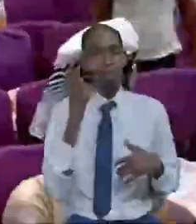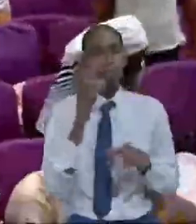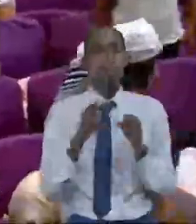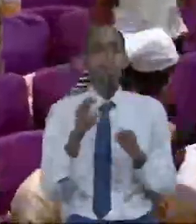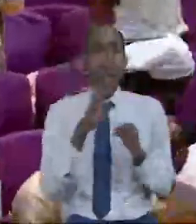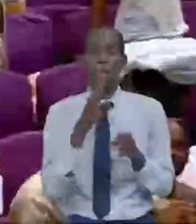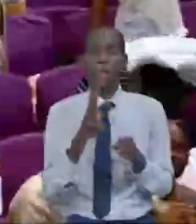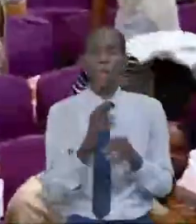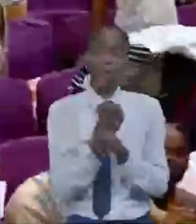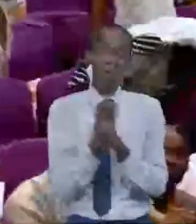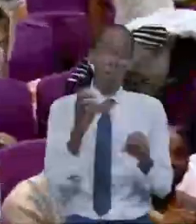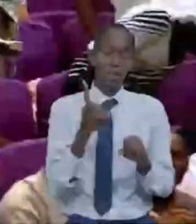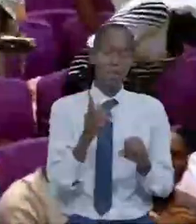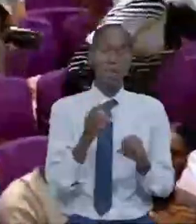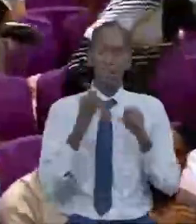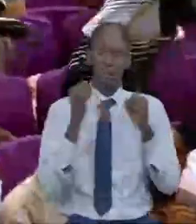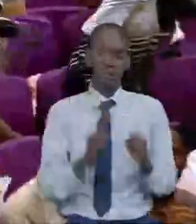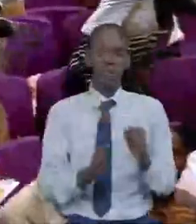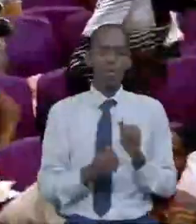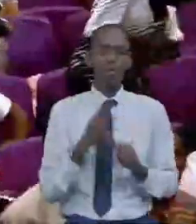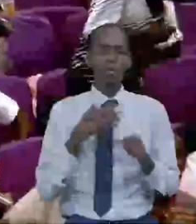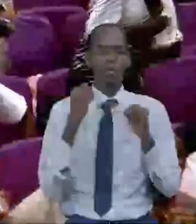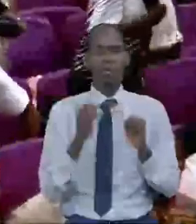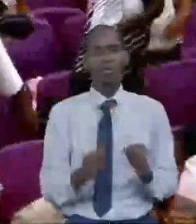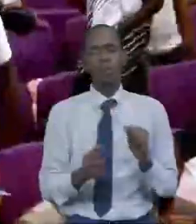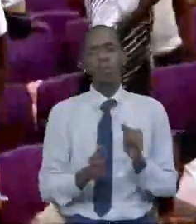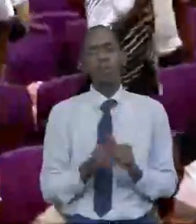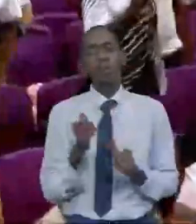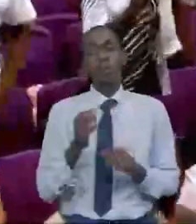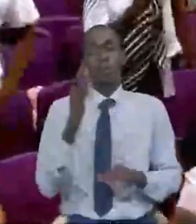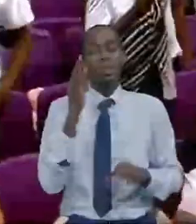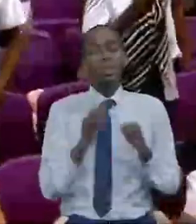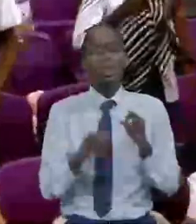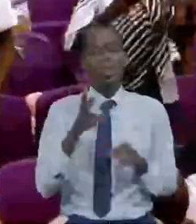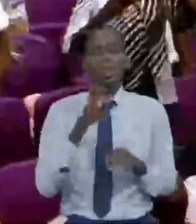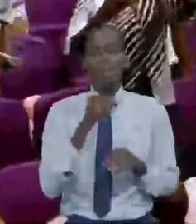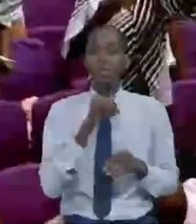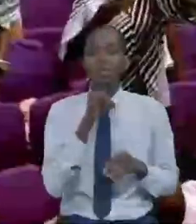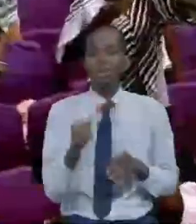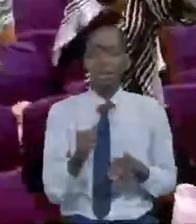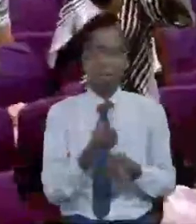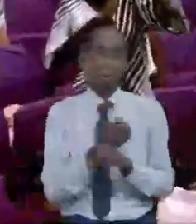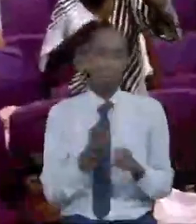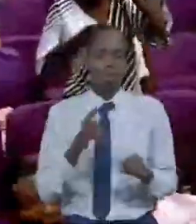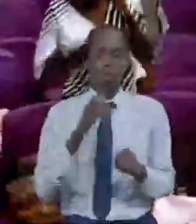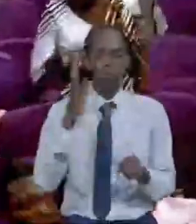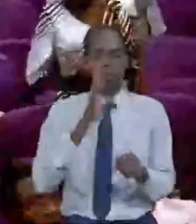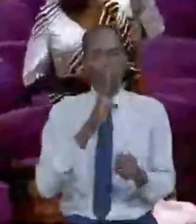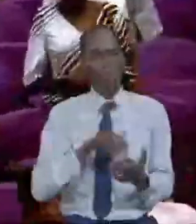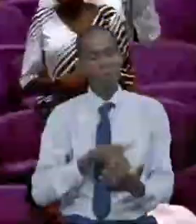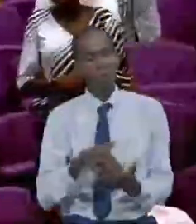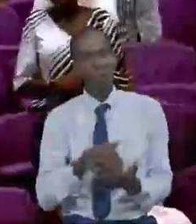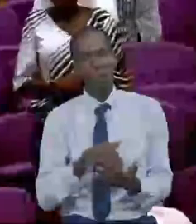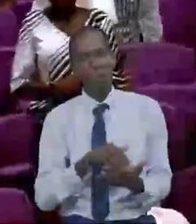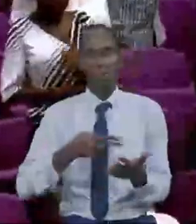de plus en plus fort. Si tu n'es pas sauvé, tu vas te pourrir, pourrir, pourrir. Si tu n'es pas sauvé,